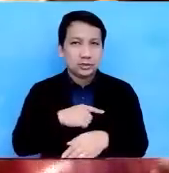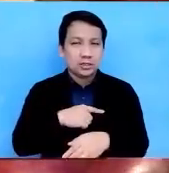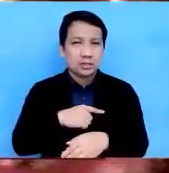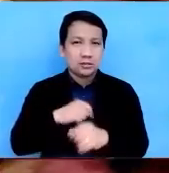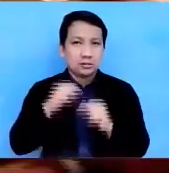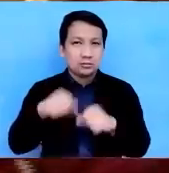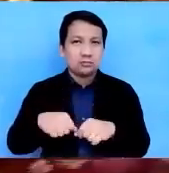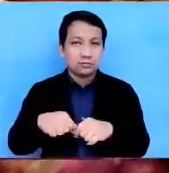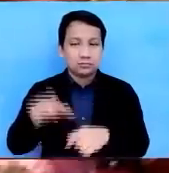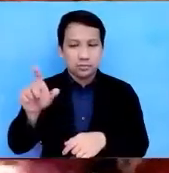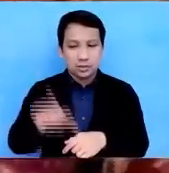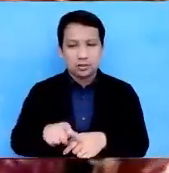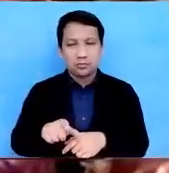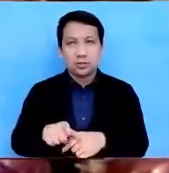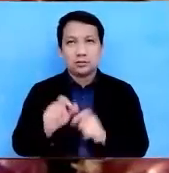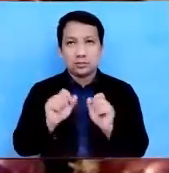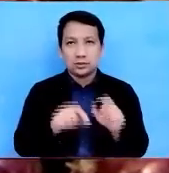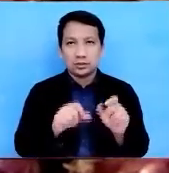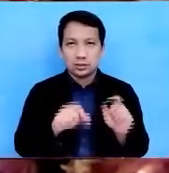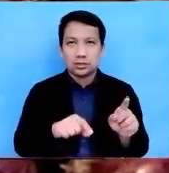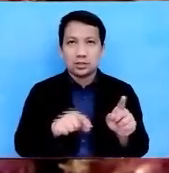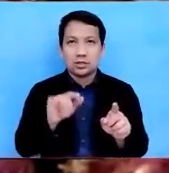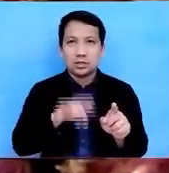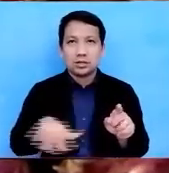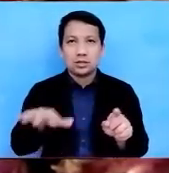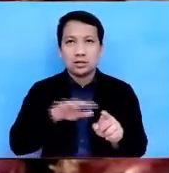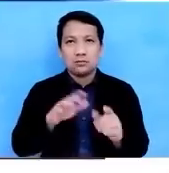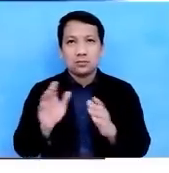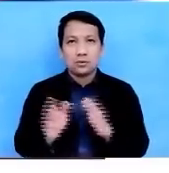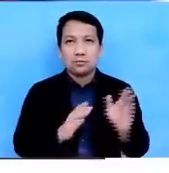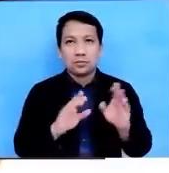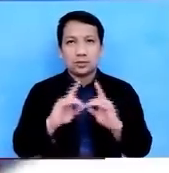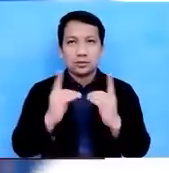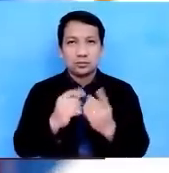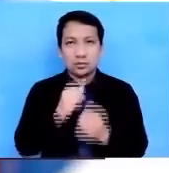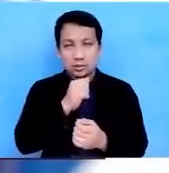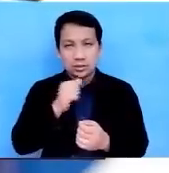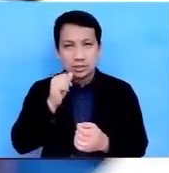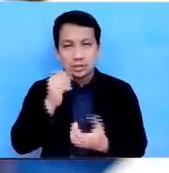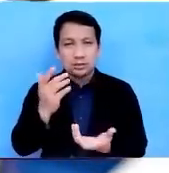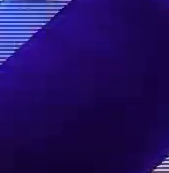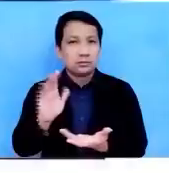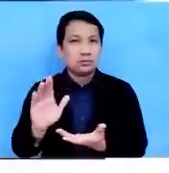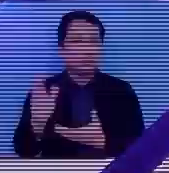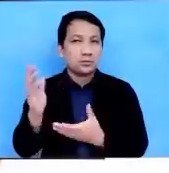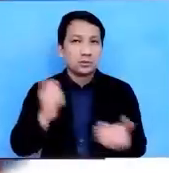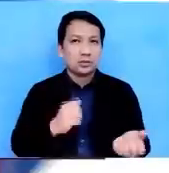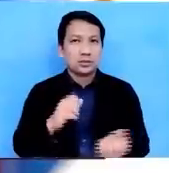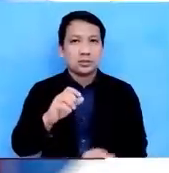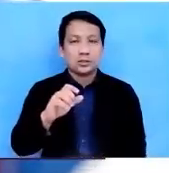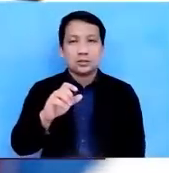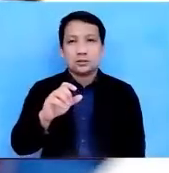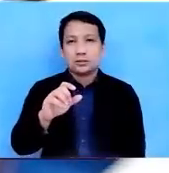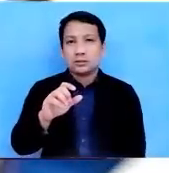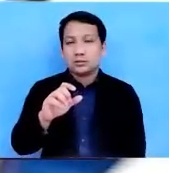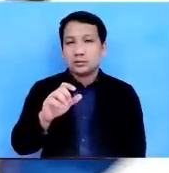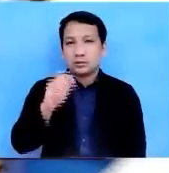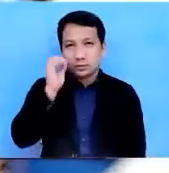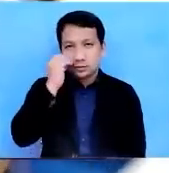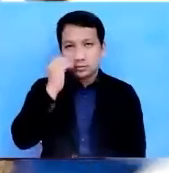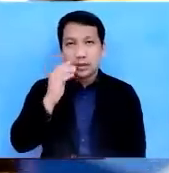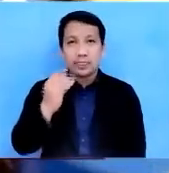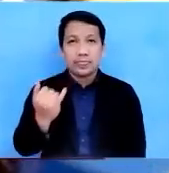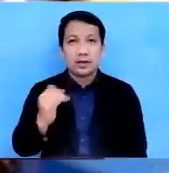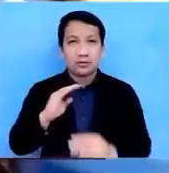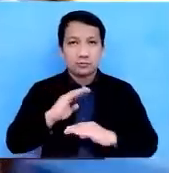pagkalugi ang mga nagtitinda. Bukod po dyan, plano ng DA na magangkat ng sibuyas. Sa ngayon po ay sapat pero kailangan